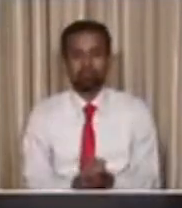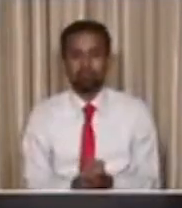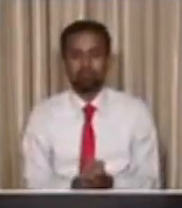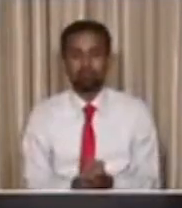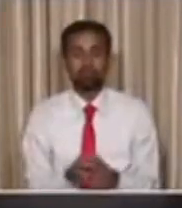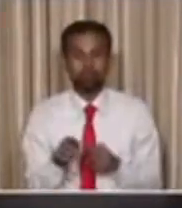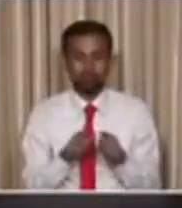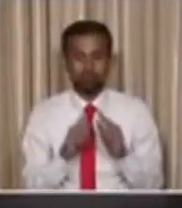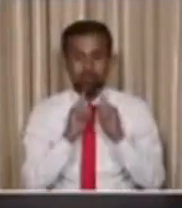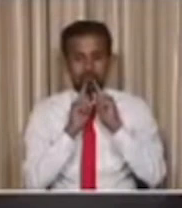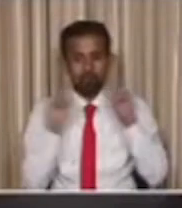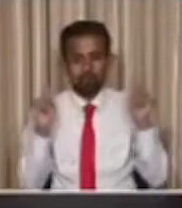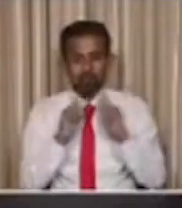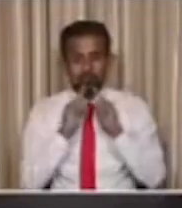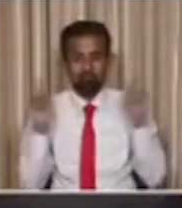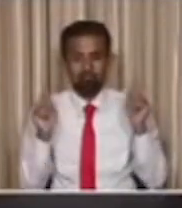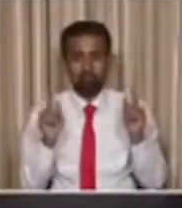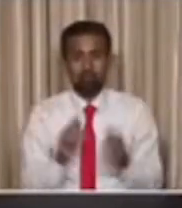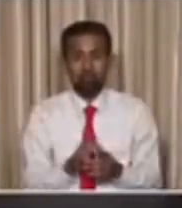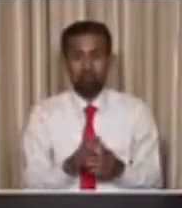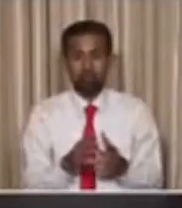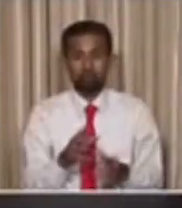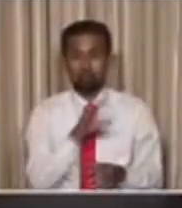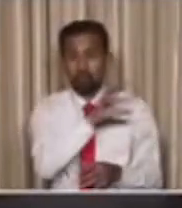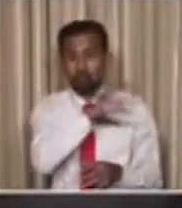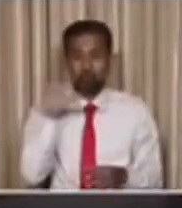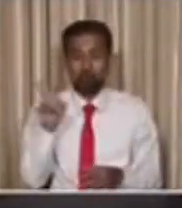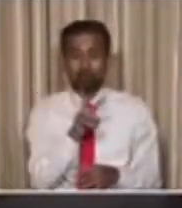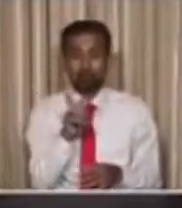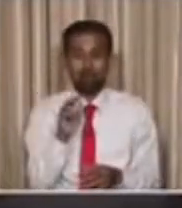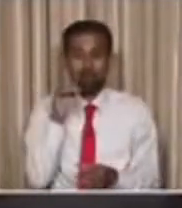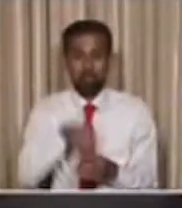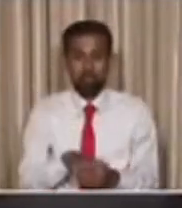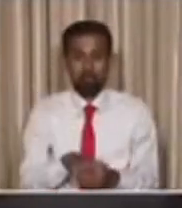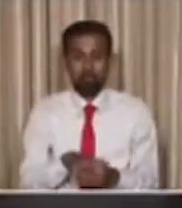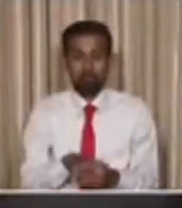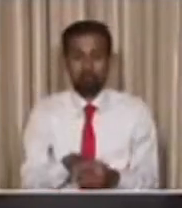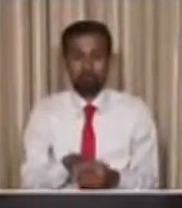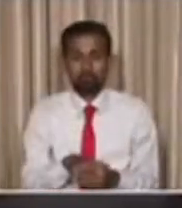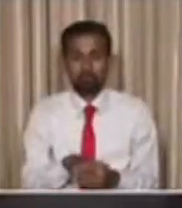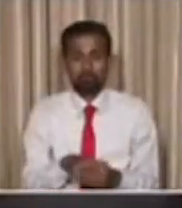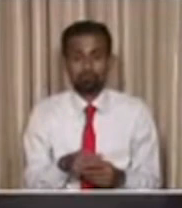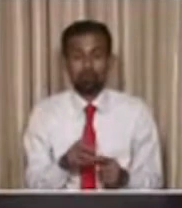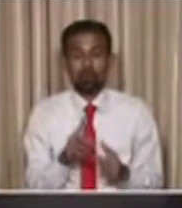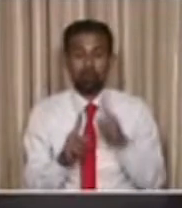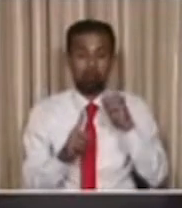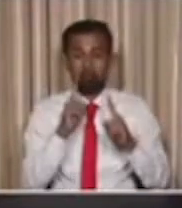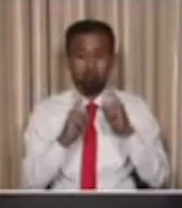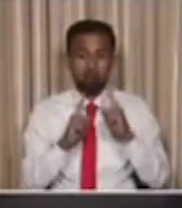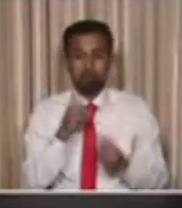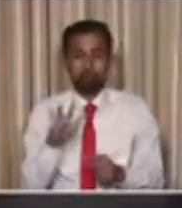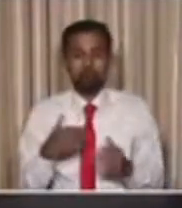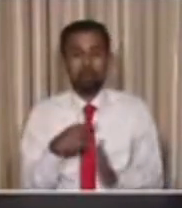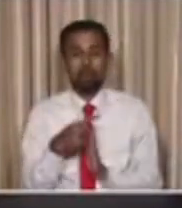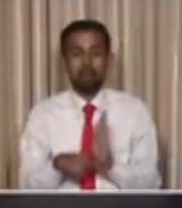මේ වගේ ප්‍රකාශ කරලා මේ තෝරුමෝරු මැද්දට පැනලා මේ පඬිත කතා කියලා මොකද්ද